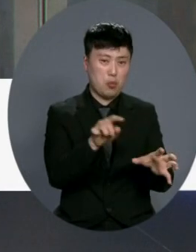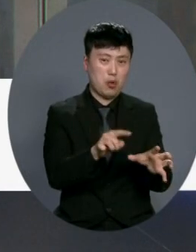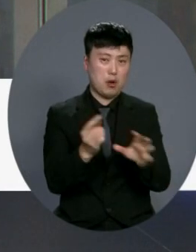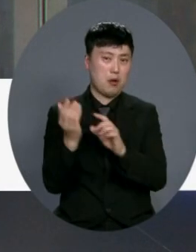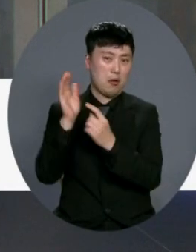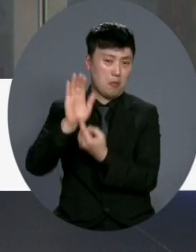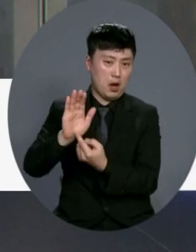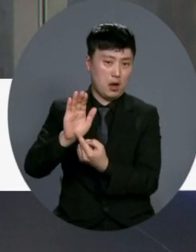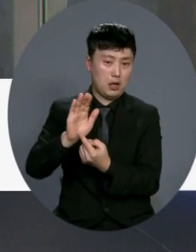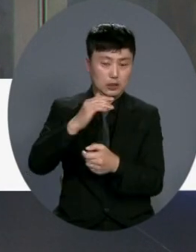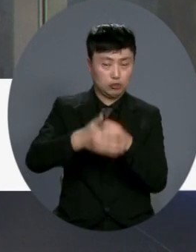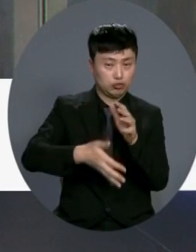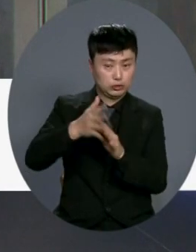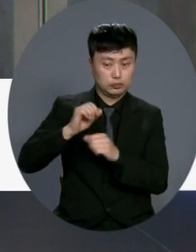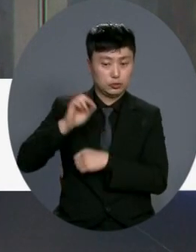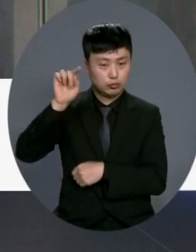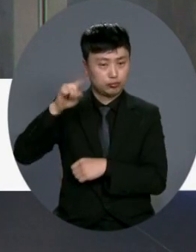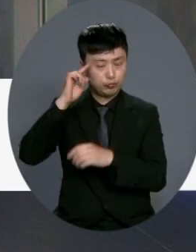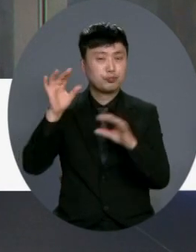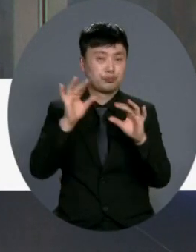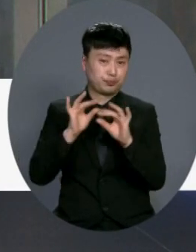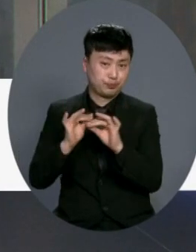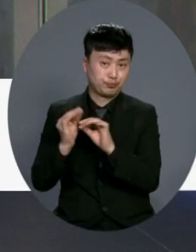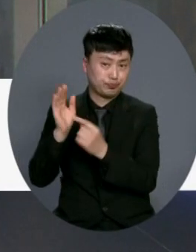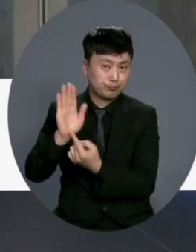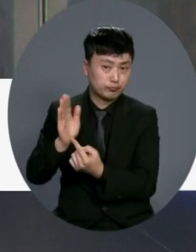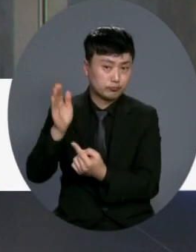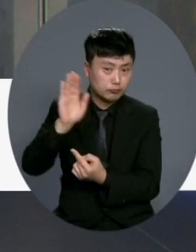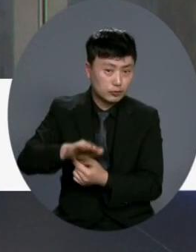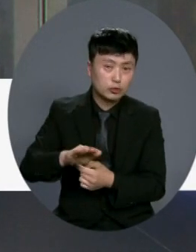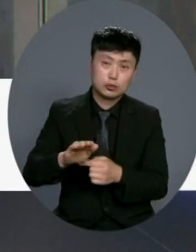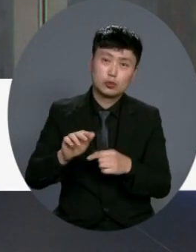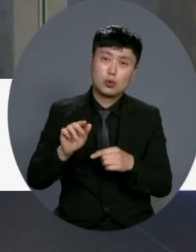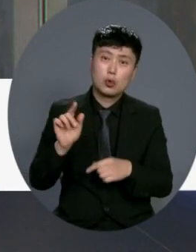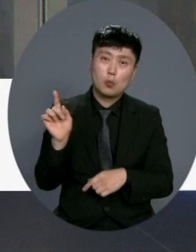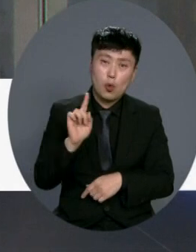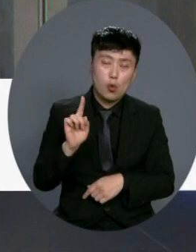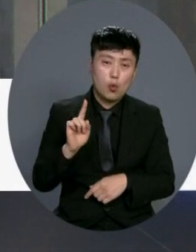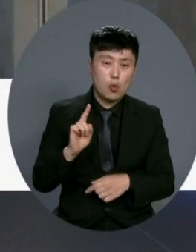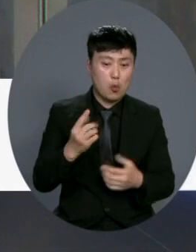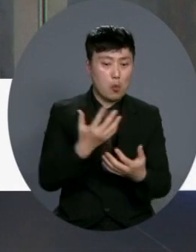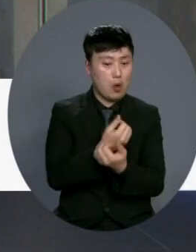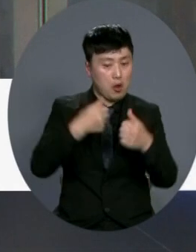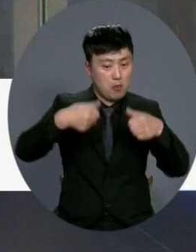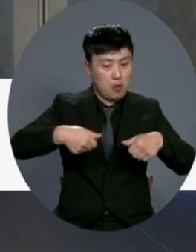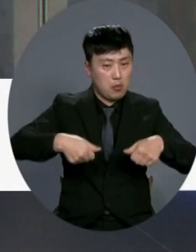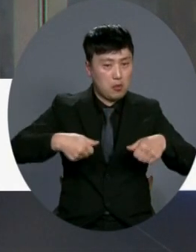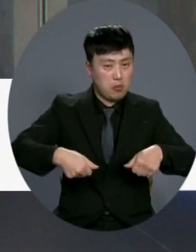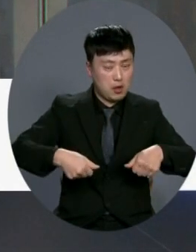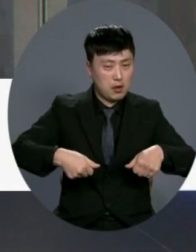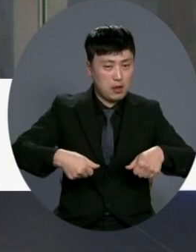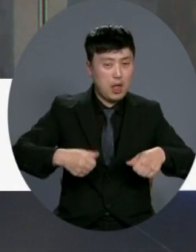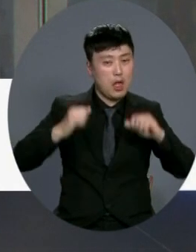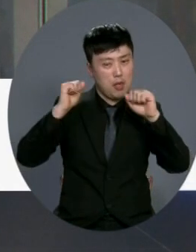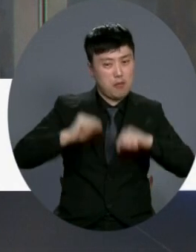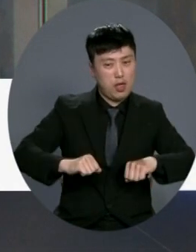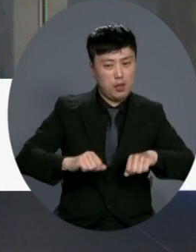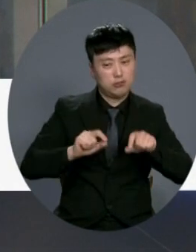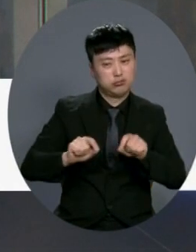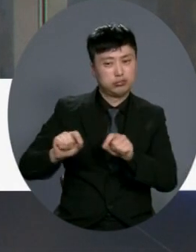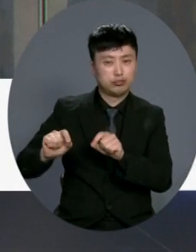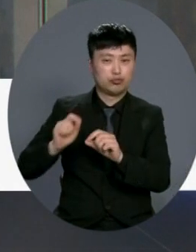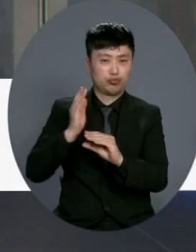대구시는 국방부와 큰 틀에서 이견은 없다고 밝혔지만 무슨 이유인지 논의를 공식화하는 업무 협약 체결은 늦어지고